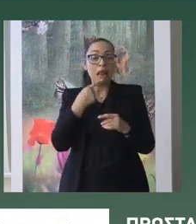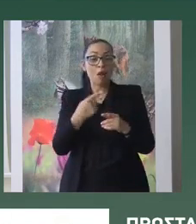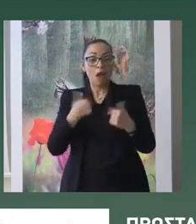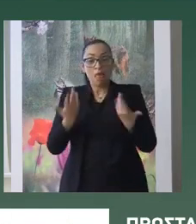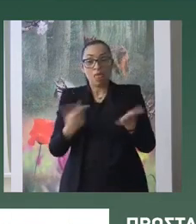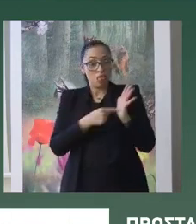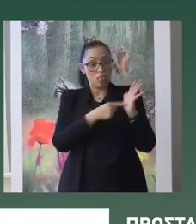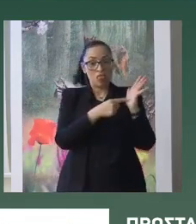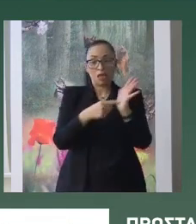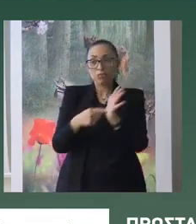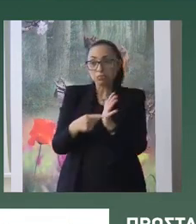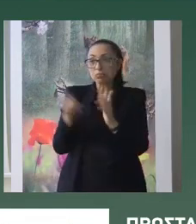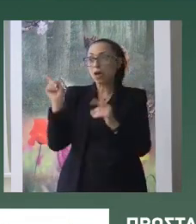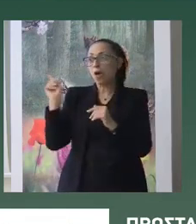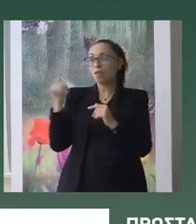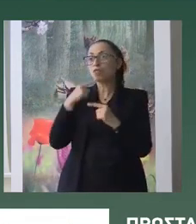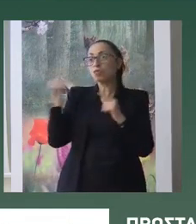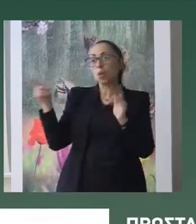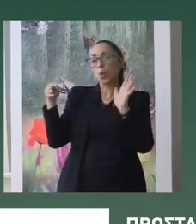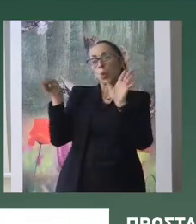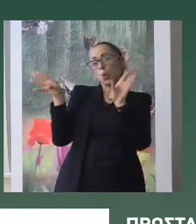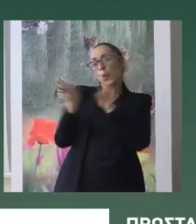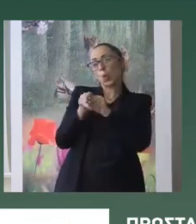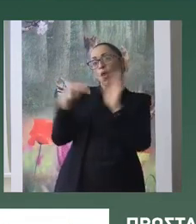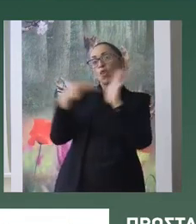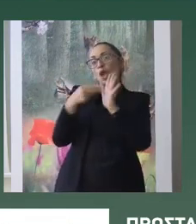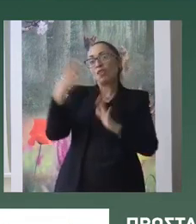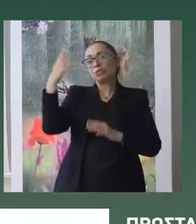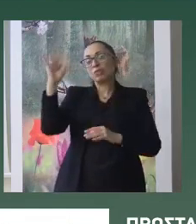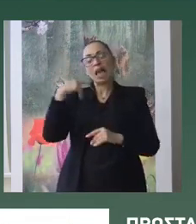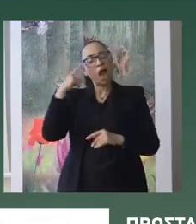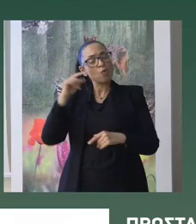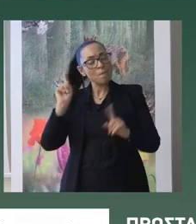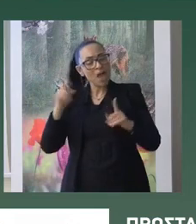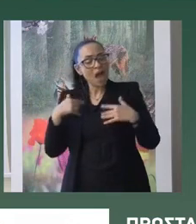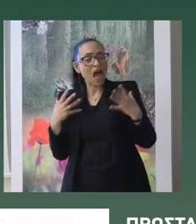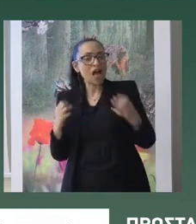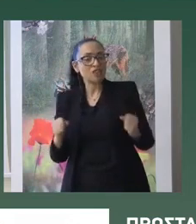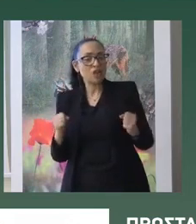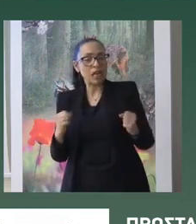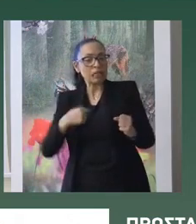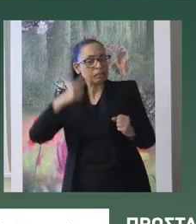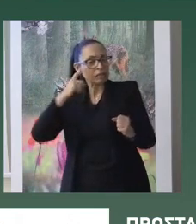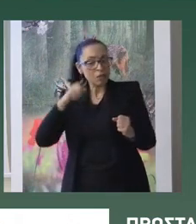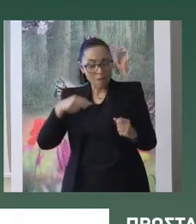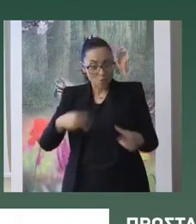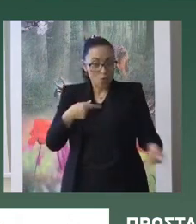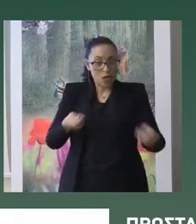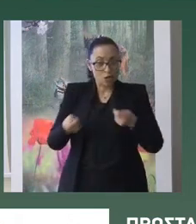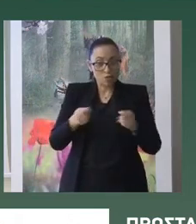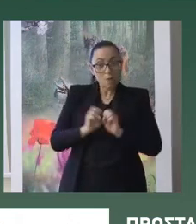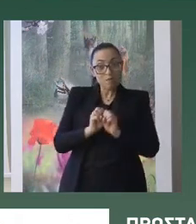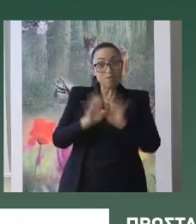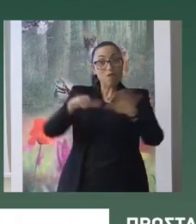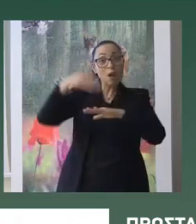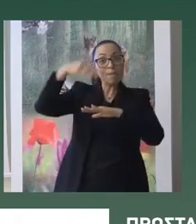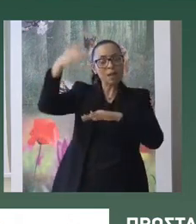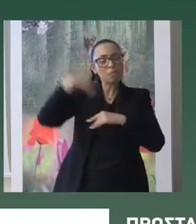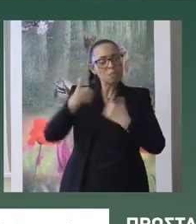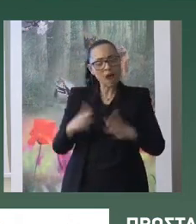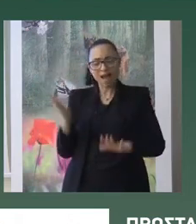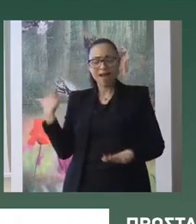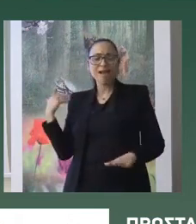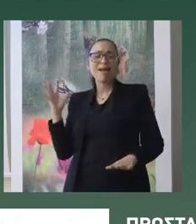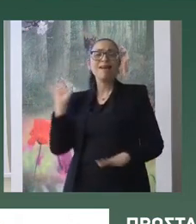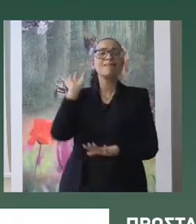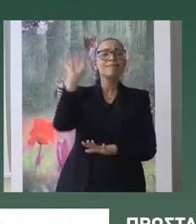ότι κάναμε μια εκτίμηση του 2050. Έχουμε μια ασφάλεια. Ξέρουμε ότι αυτό που χρησιμοποιούμε για να κάνουμε την προβολή στο μέλλον έχει